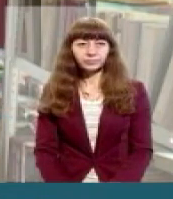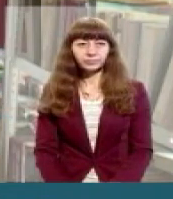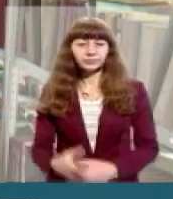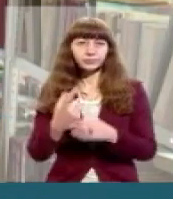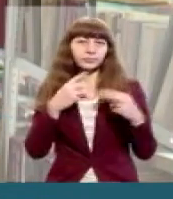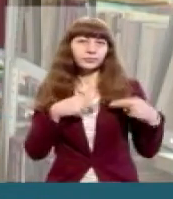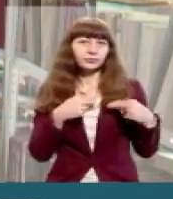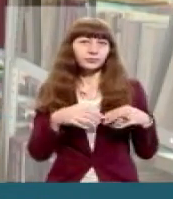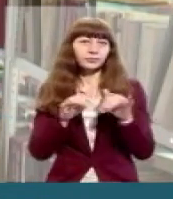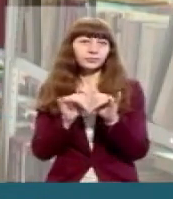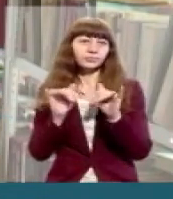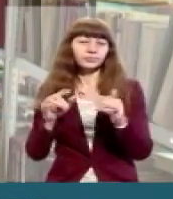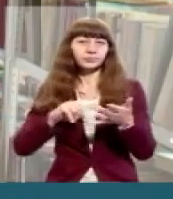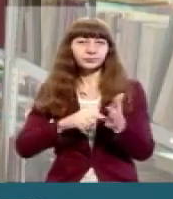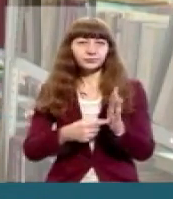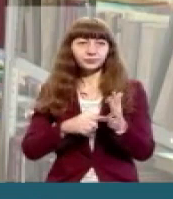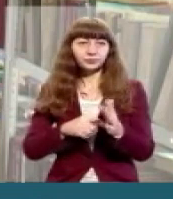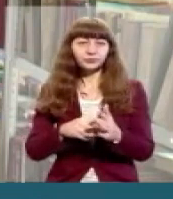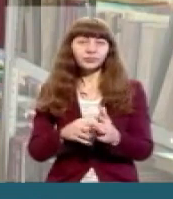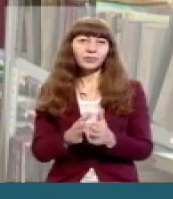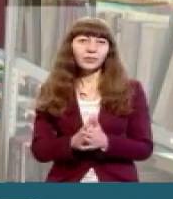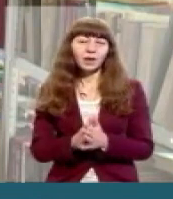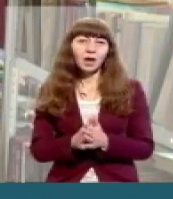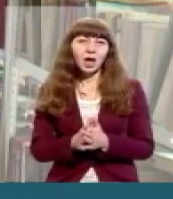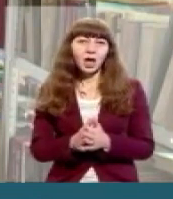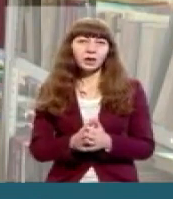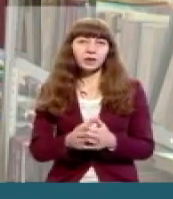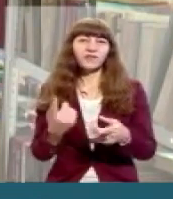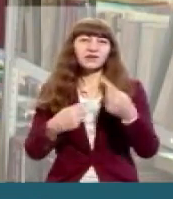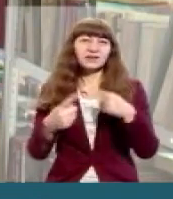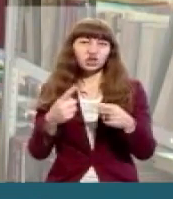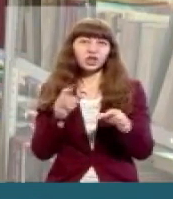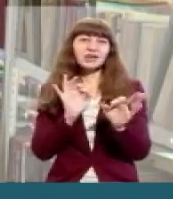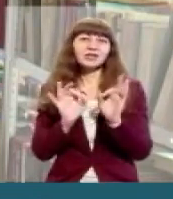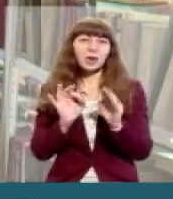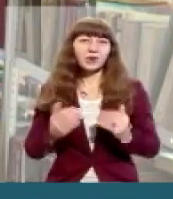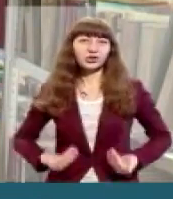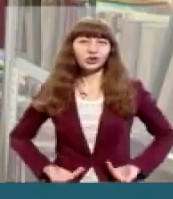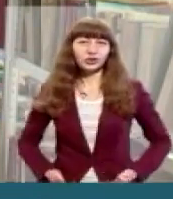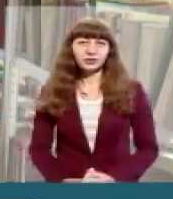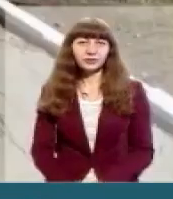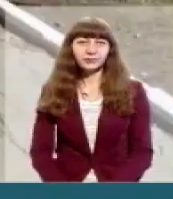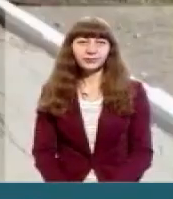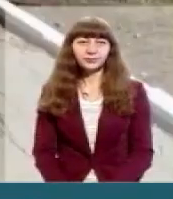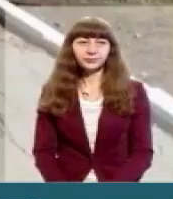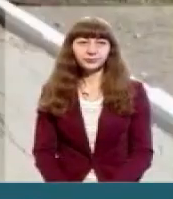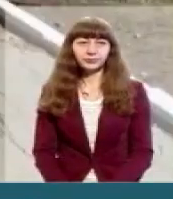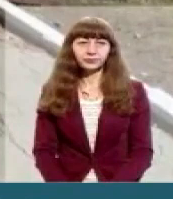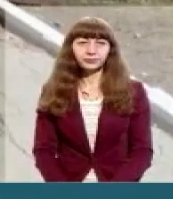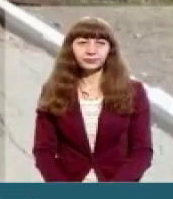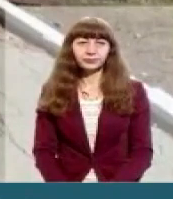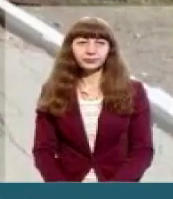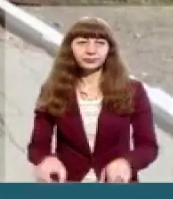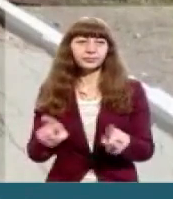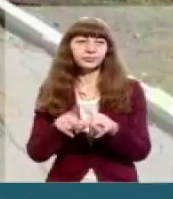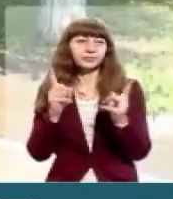бұл жерде қолайлы барлық жағдай жасалған. Бұл жұмыстар оларды қоғамға қайта бейімдеу мақсатында жасалуда. Осы сынды